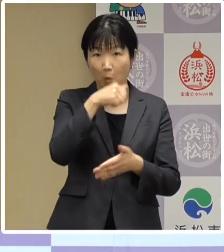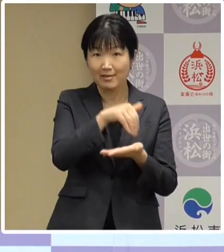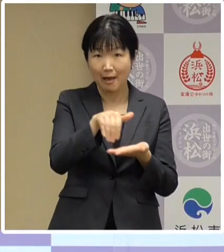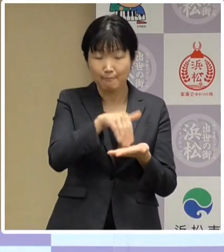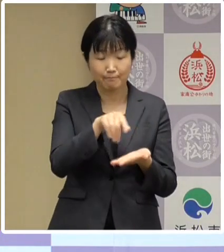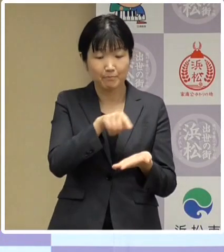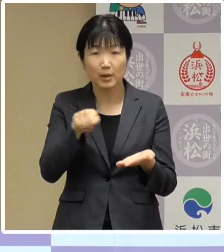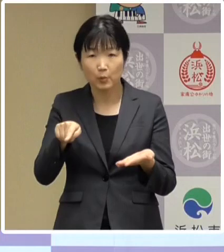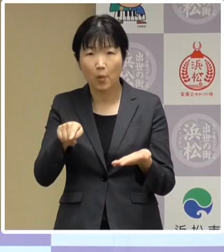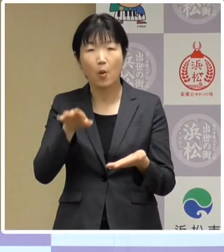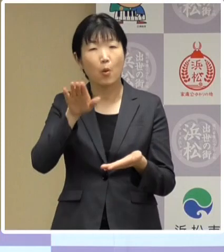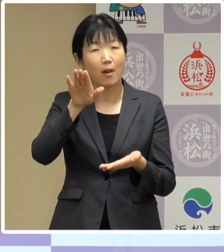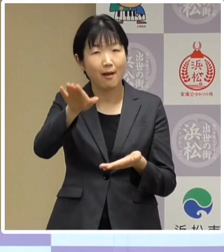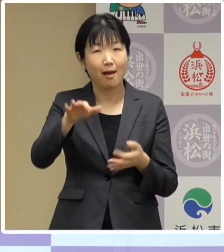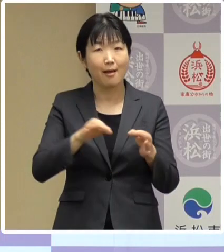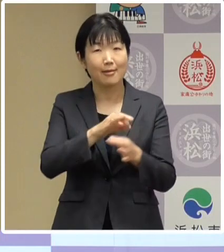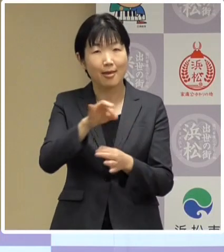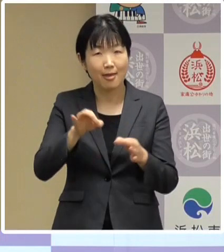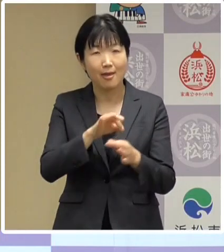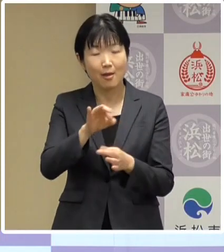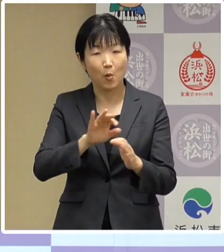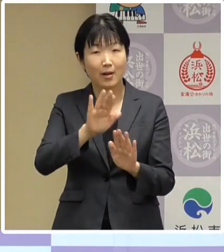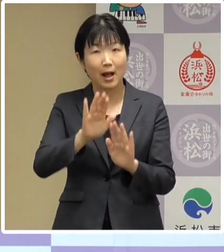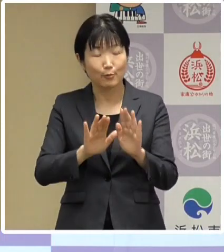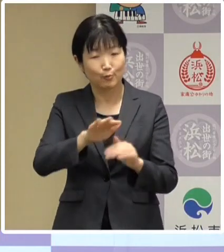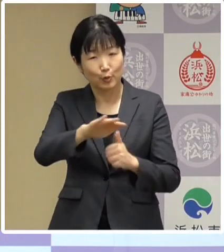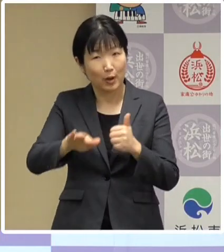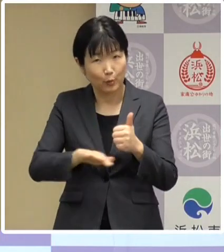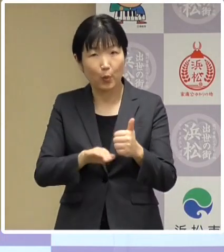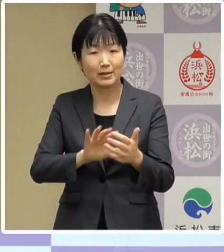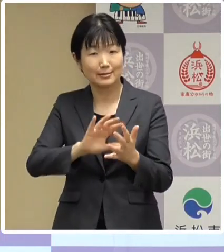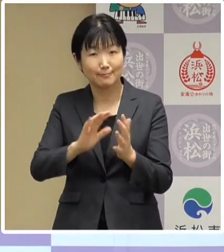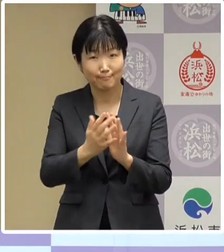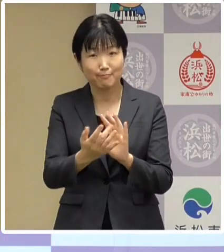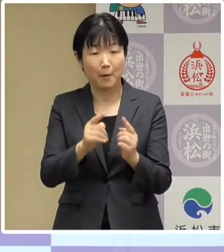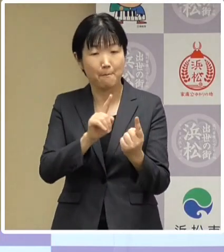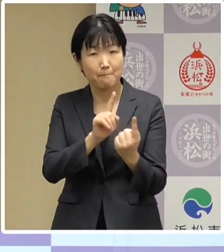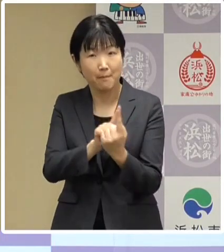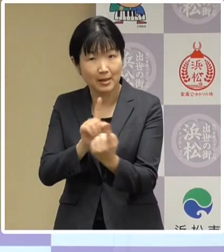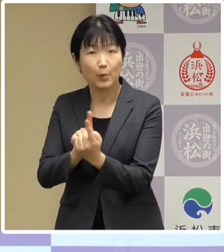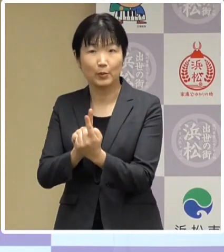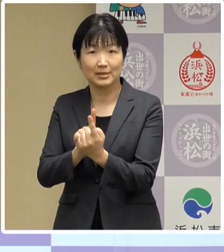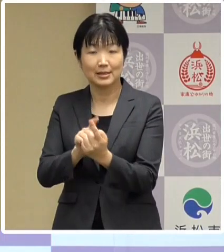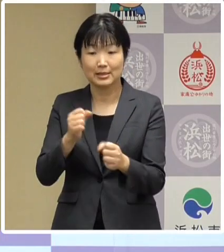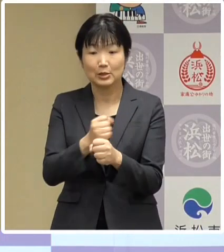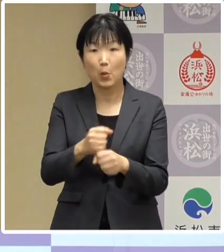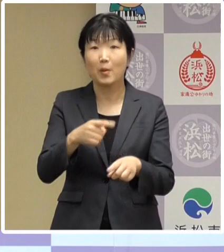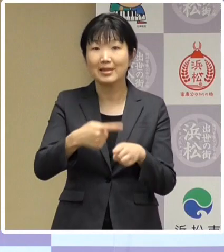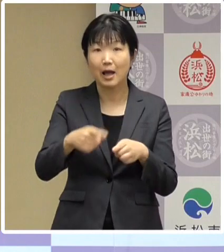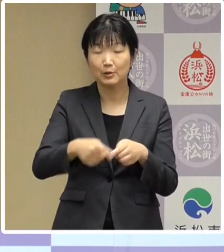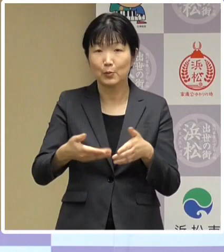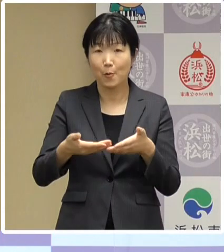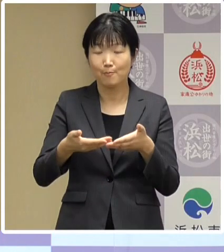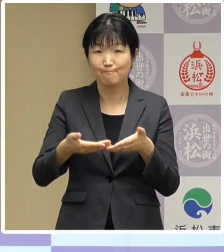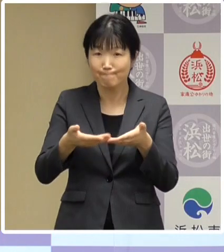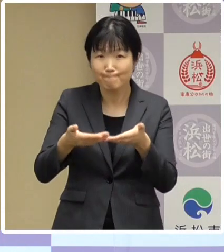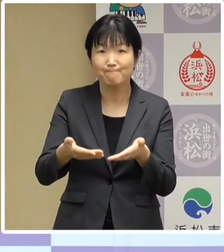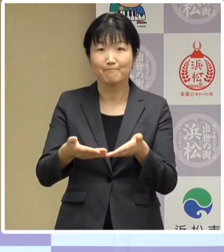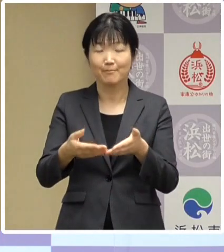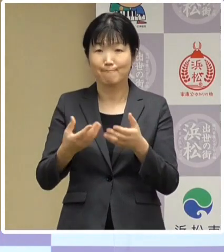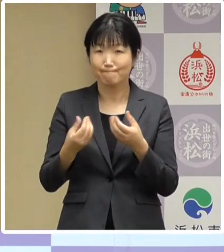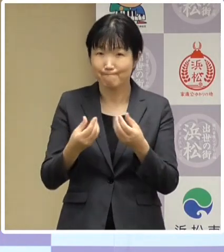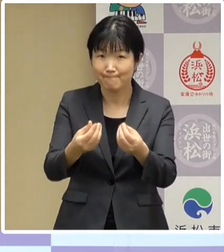ると、今後も経営環境の変化に適切に対応し、事業サービスの提供を安定的に継続するため